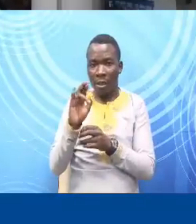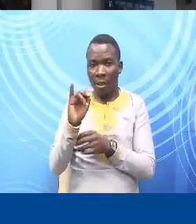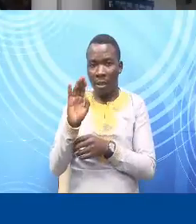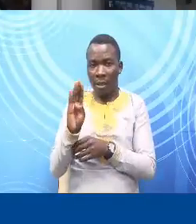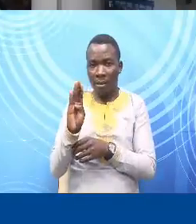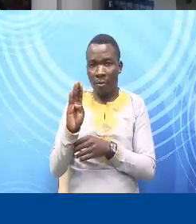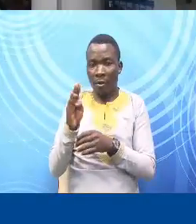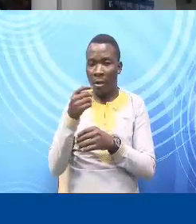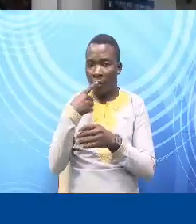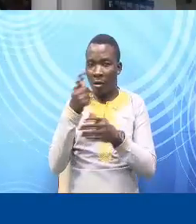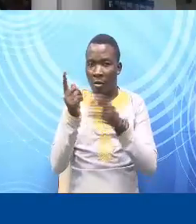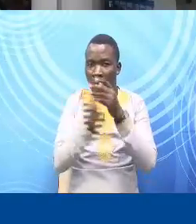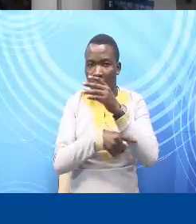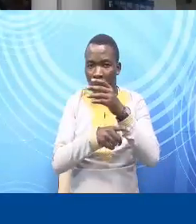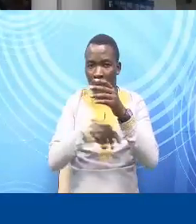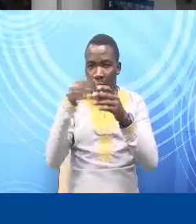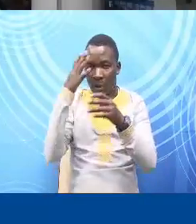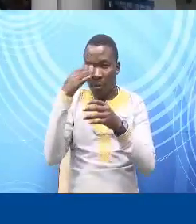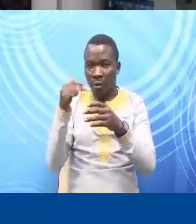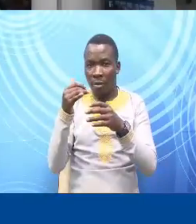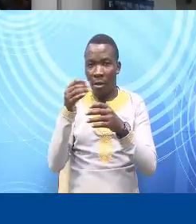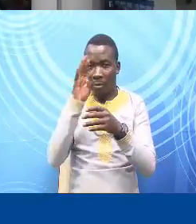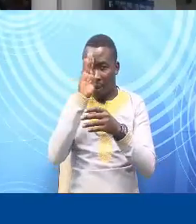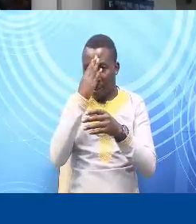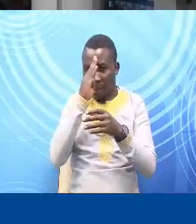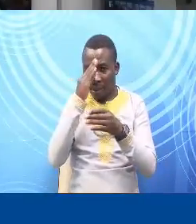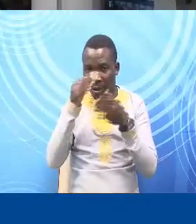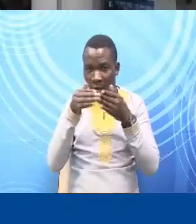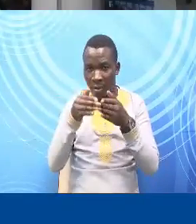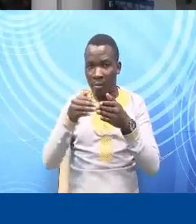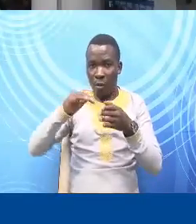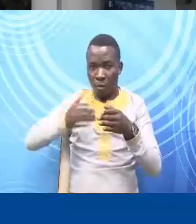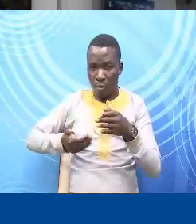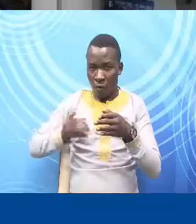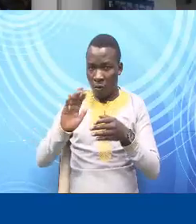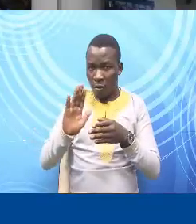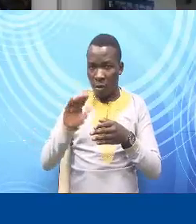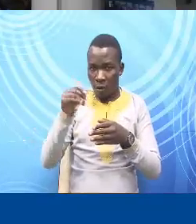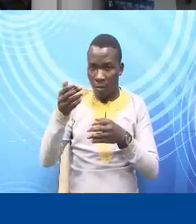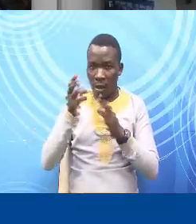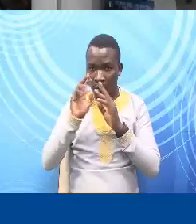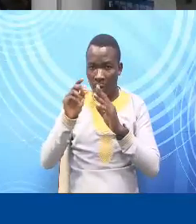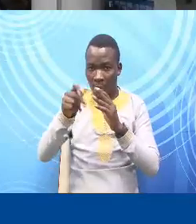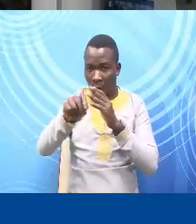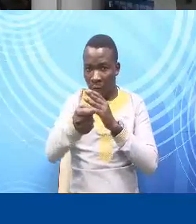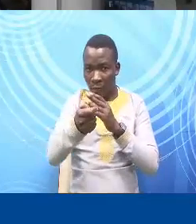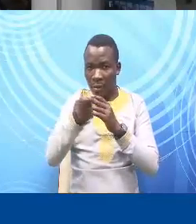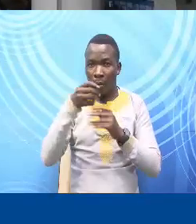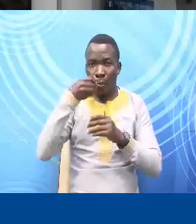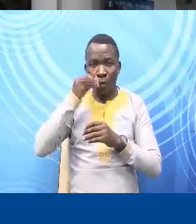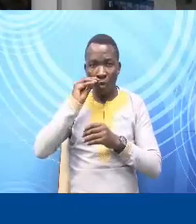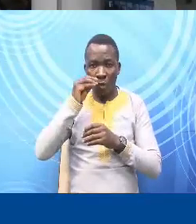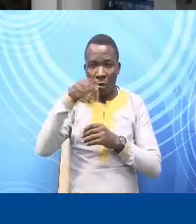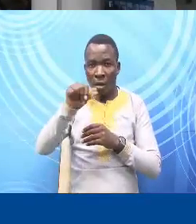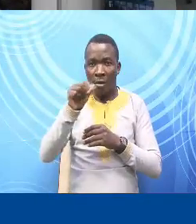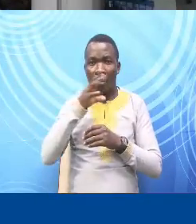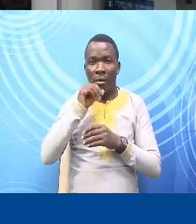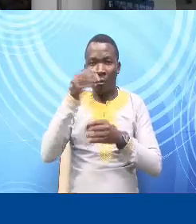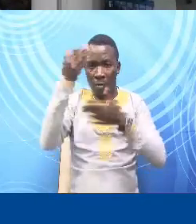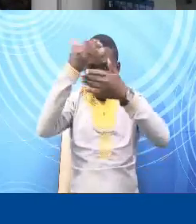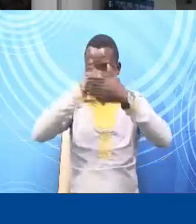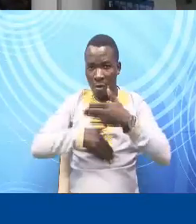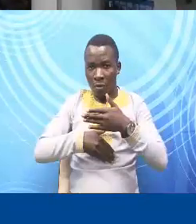ko bamukubise kubera ko ngo yari amaze kubakekaho kumusambanyiriza umugore ubwo basanga bifungiranye mu rugo rw'abo basore ninjoro. Gaston